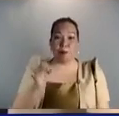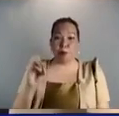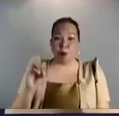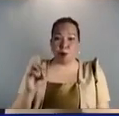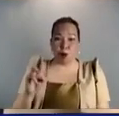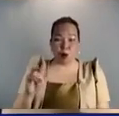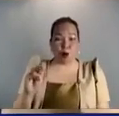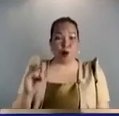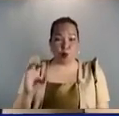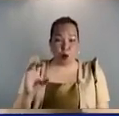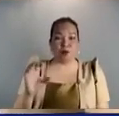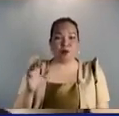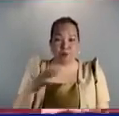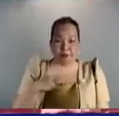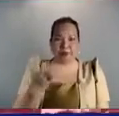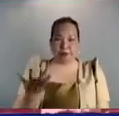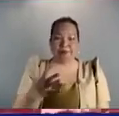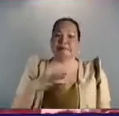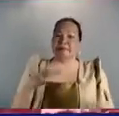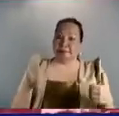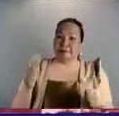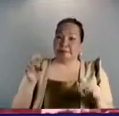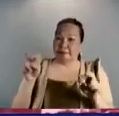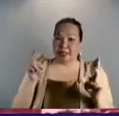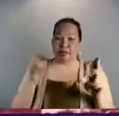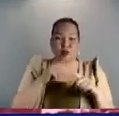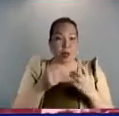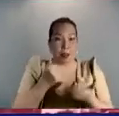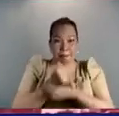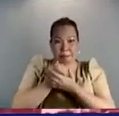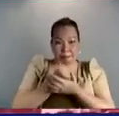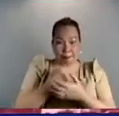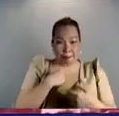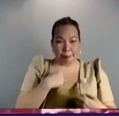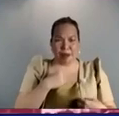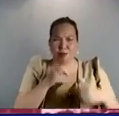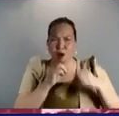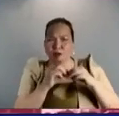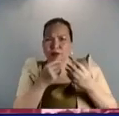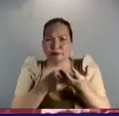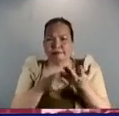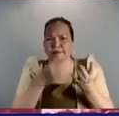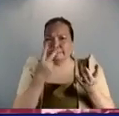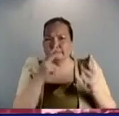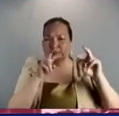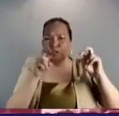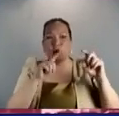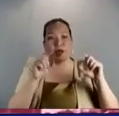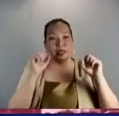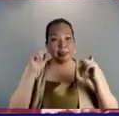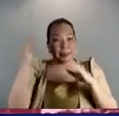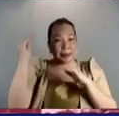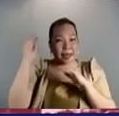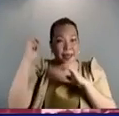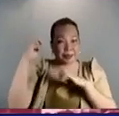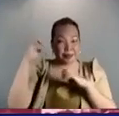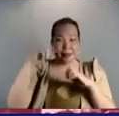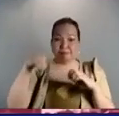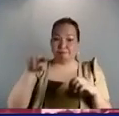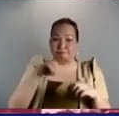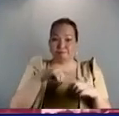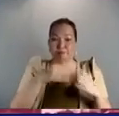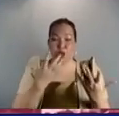Alright, okay. Sige. Well, para po tulungan po tayo na himayin kung ano pa ho mga dapat asahan sa papasok